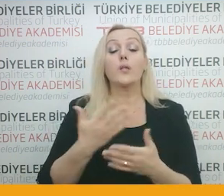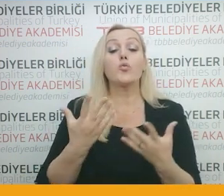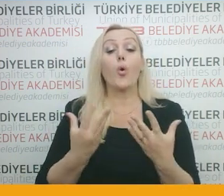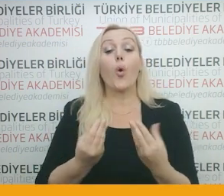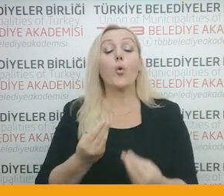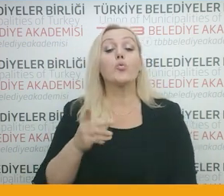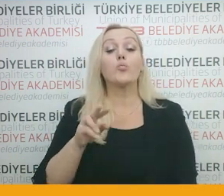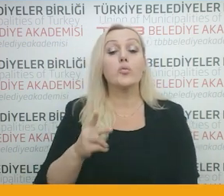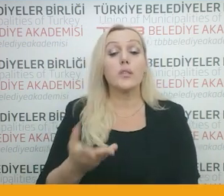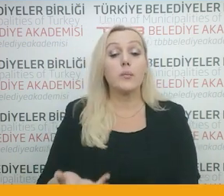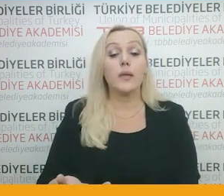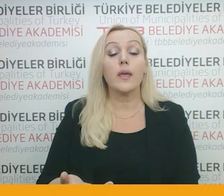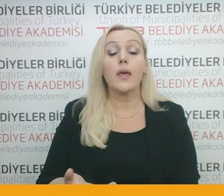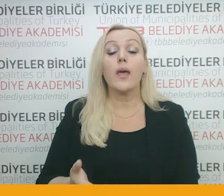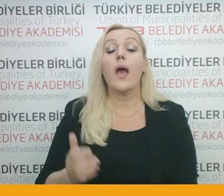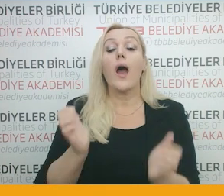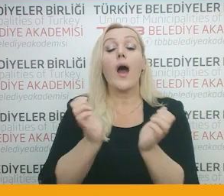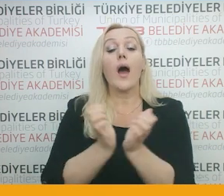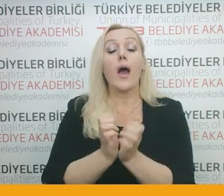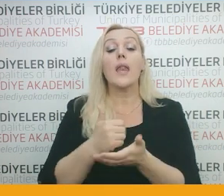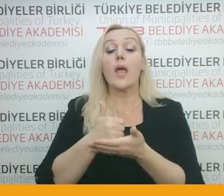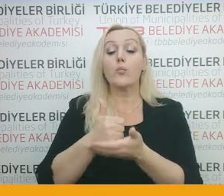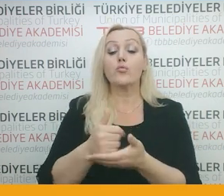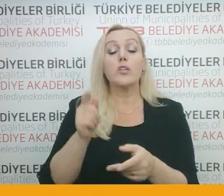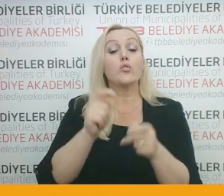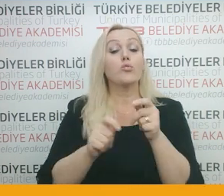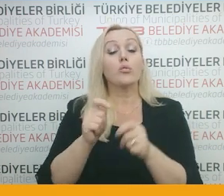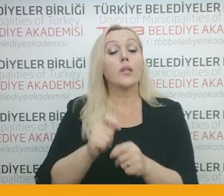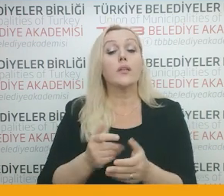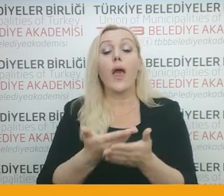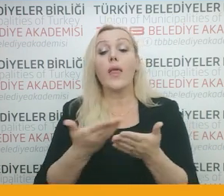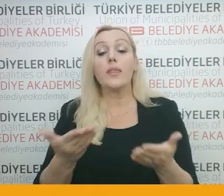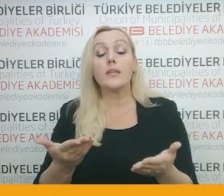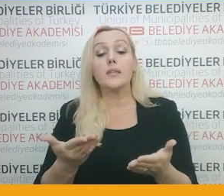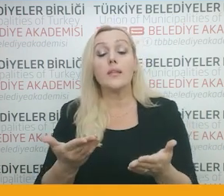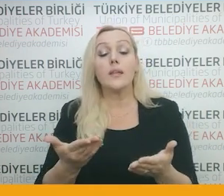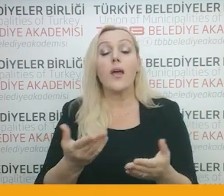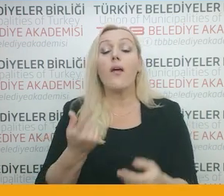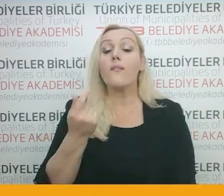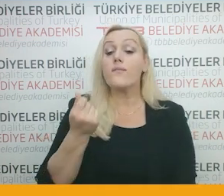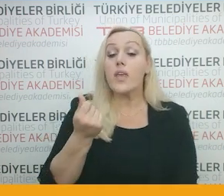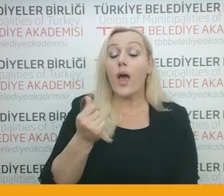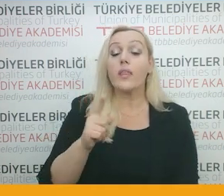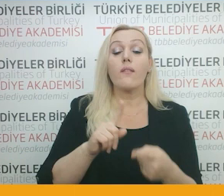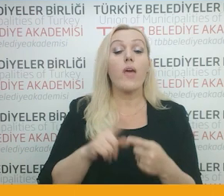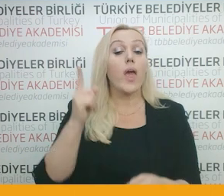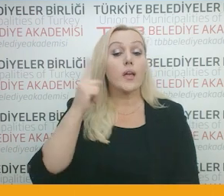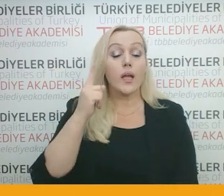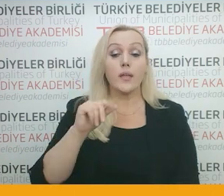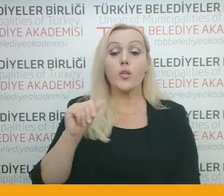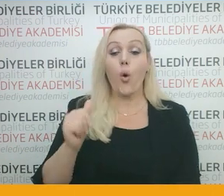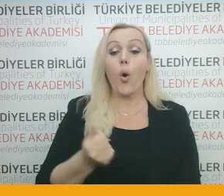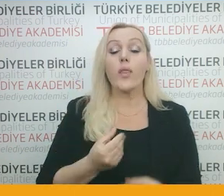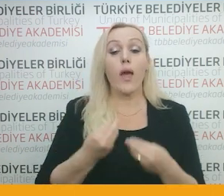gibi aile bütçesini kullanırken nasıl hem fiyatını hem kalitesini